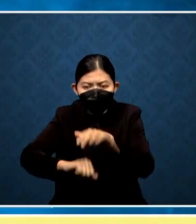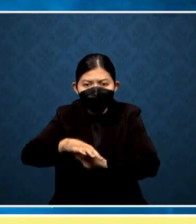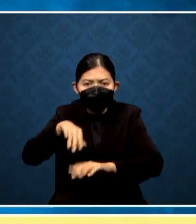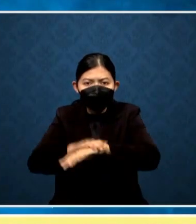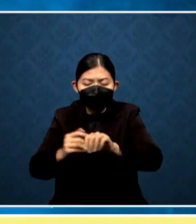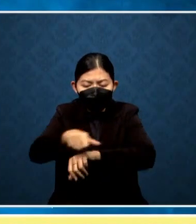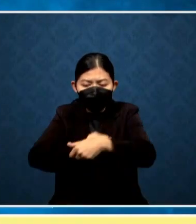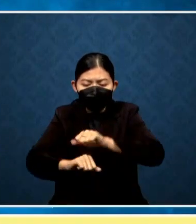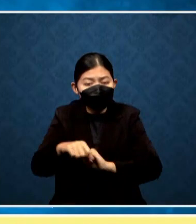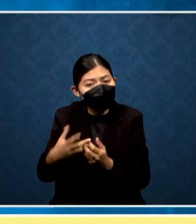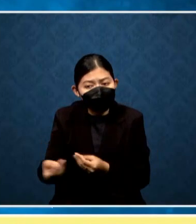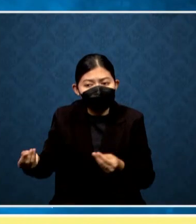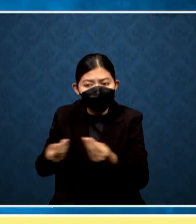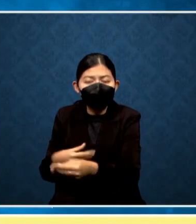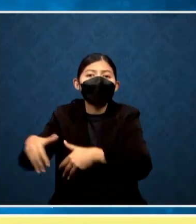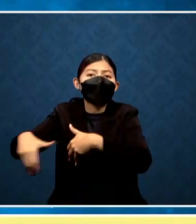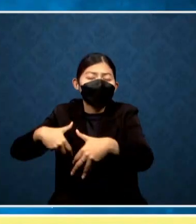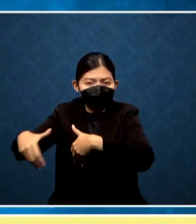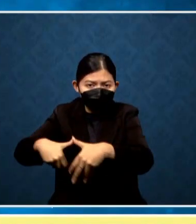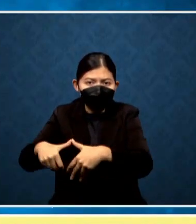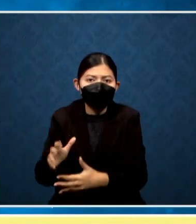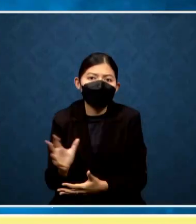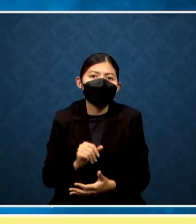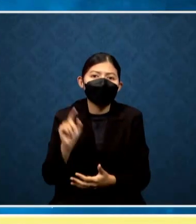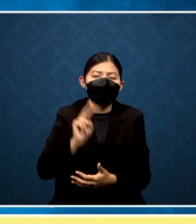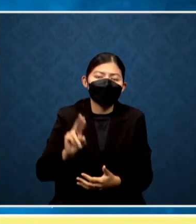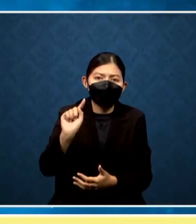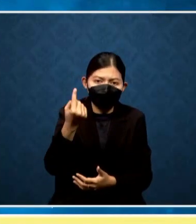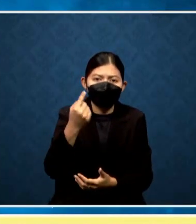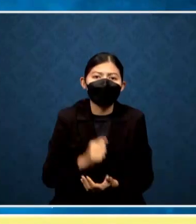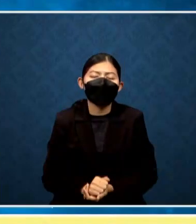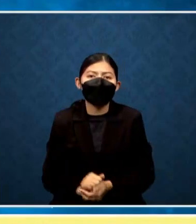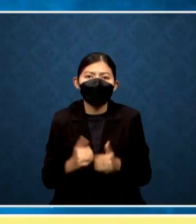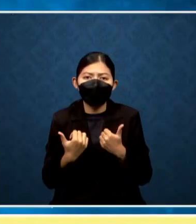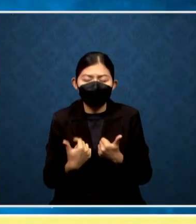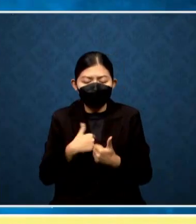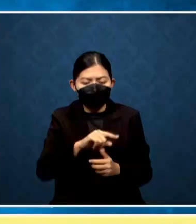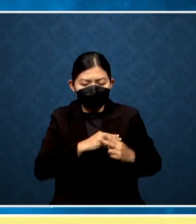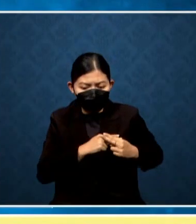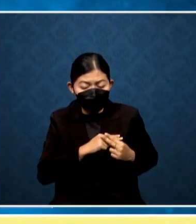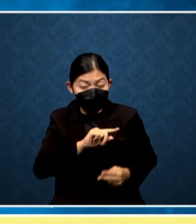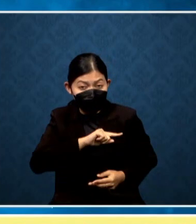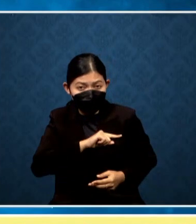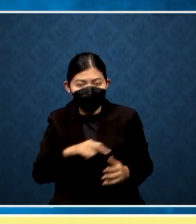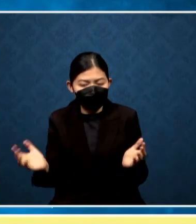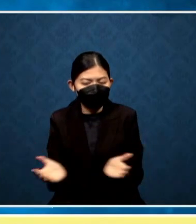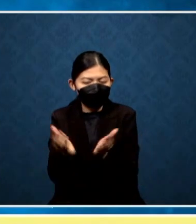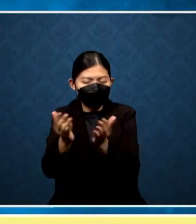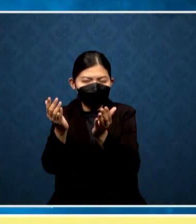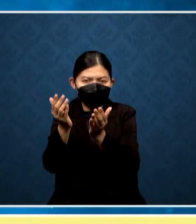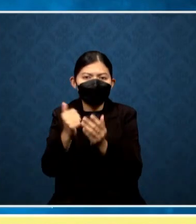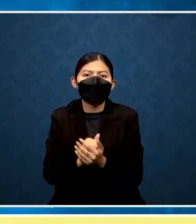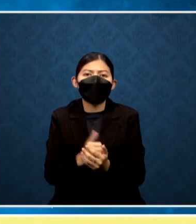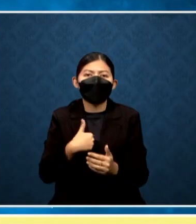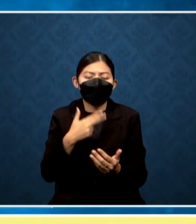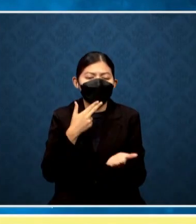แล้็แรกสนค้าในชุชนซึตรนี้เอง องค์กรปกควรสน้ถนมีหน้าที่สนับสนุนให้เกิดการดำเรินการได้ม